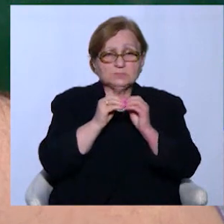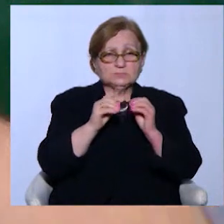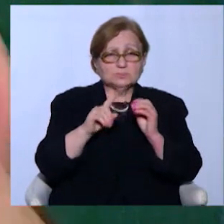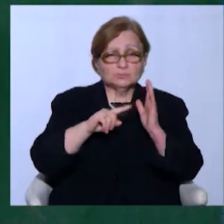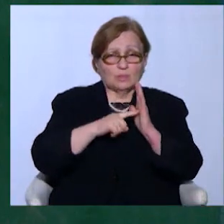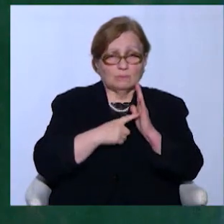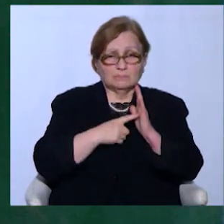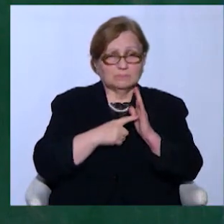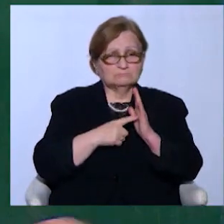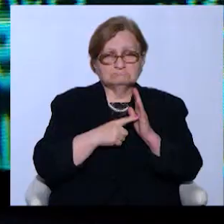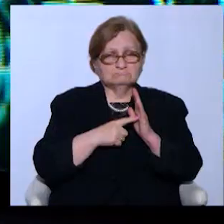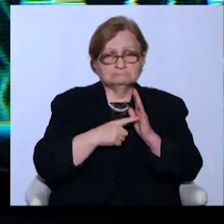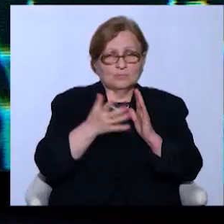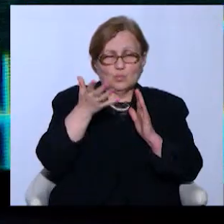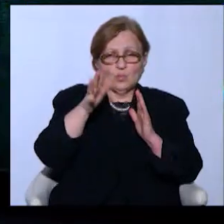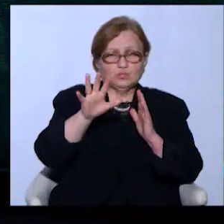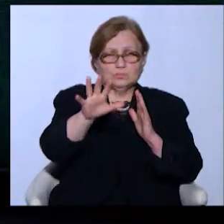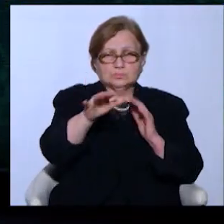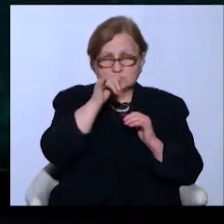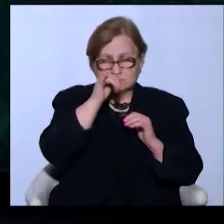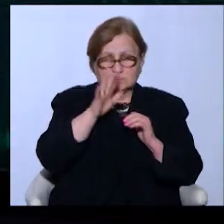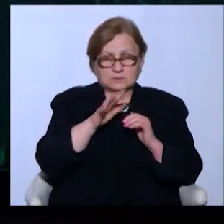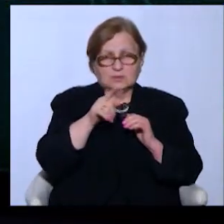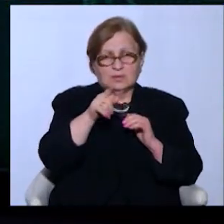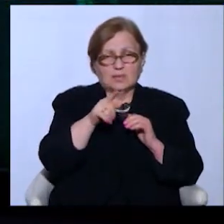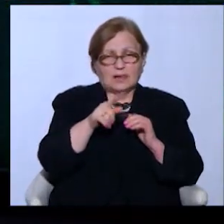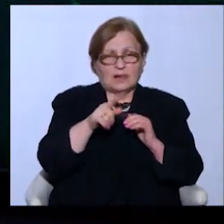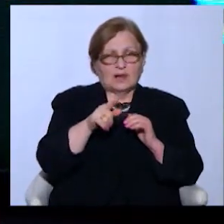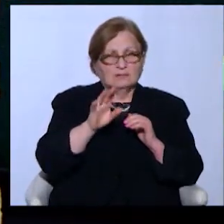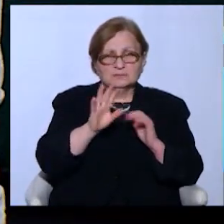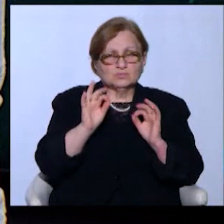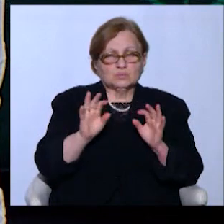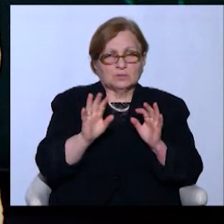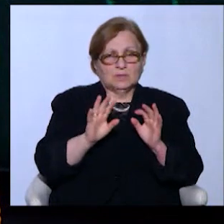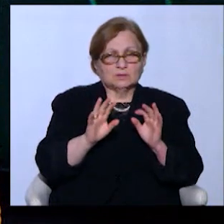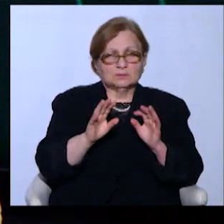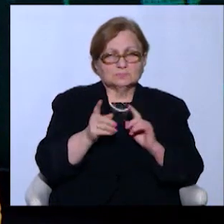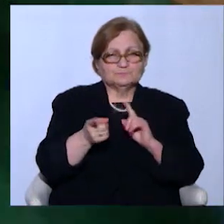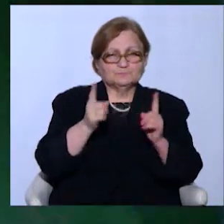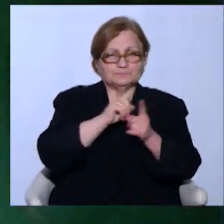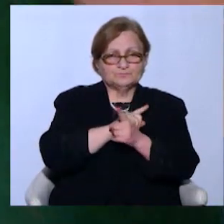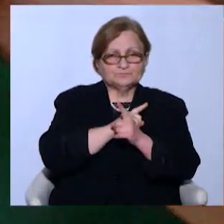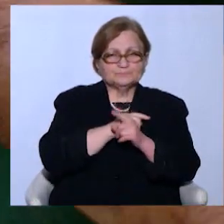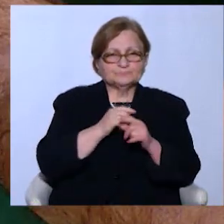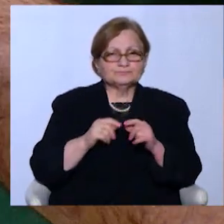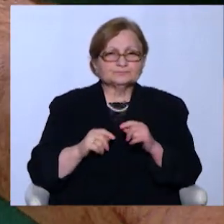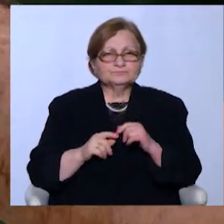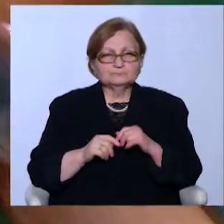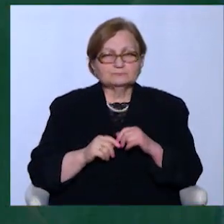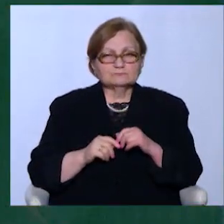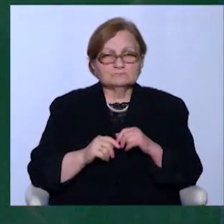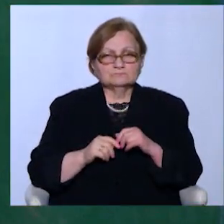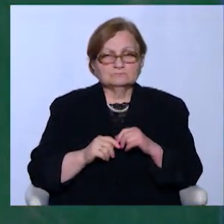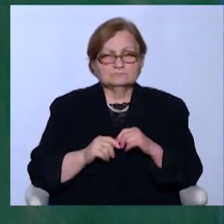გავამრავლო, მაინც 4-ნიშნა იქნება. ესე იგი, ეს ამის პასუხი არ არის. ესეც